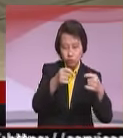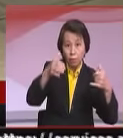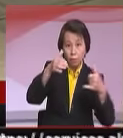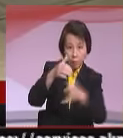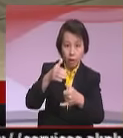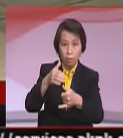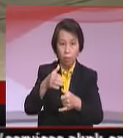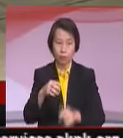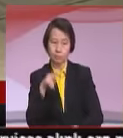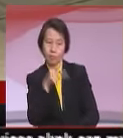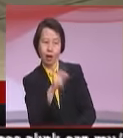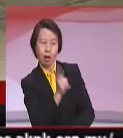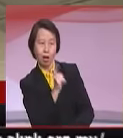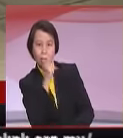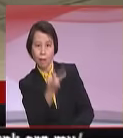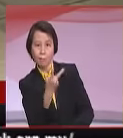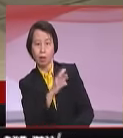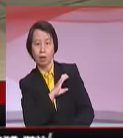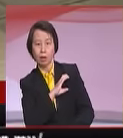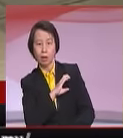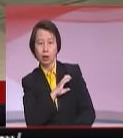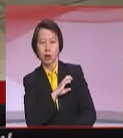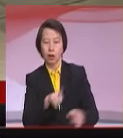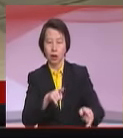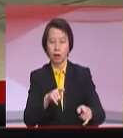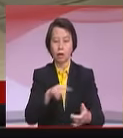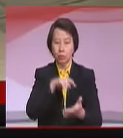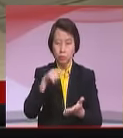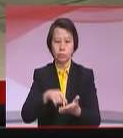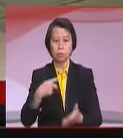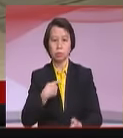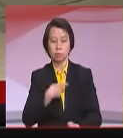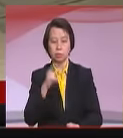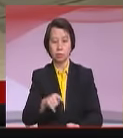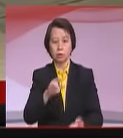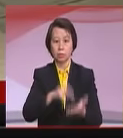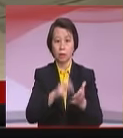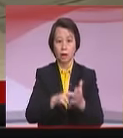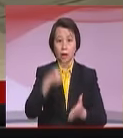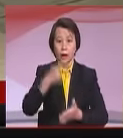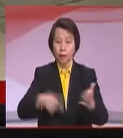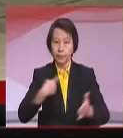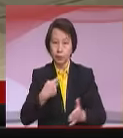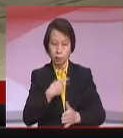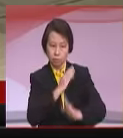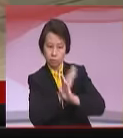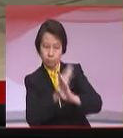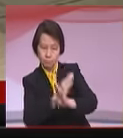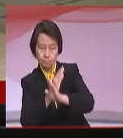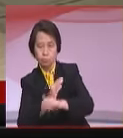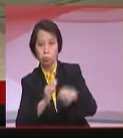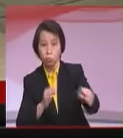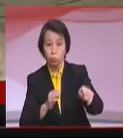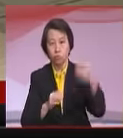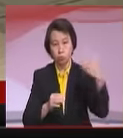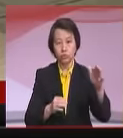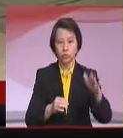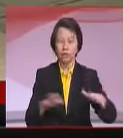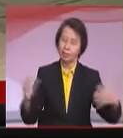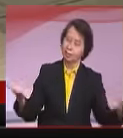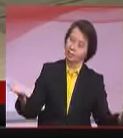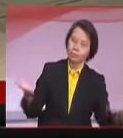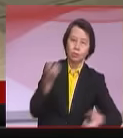orang desperate lah. Bersenjata apa semua. Ini yang kita, mana dia, apa yang kita buat selama ni, diorang dah